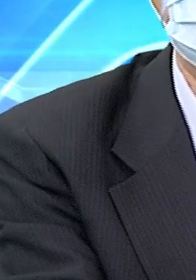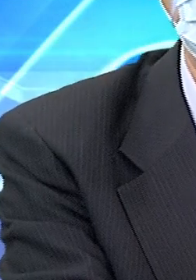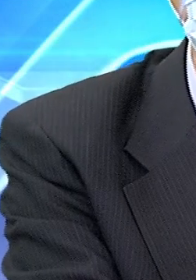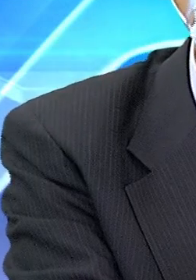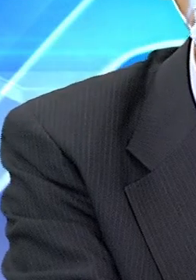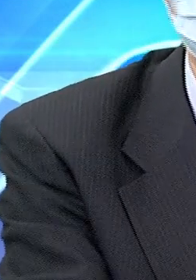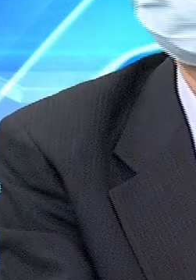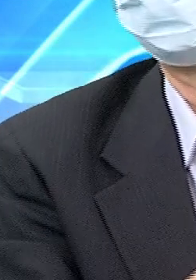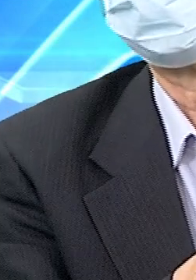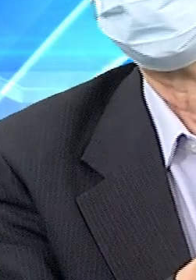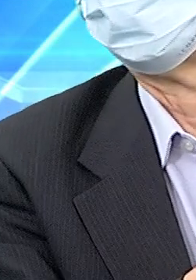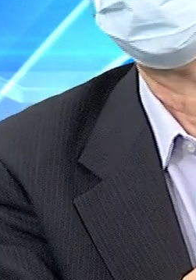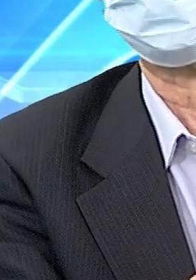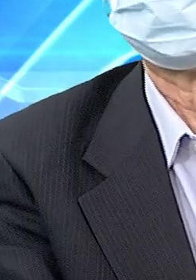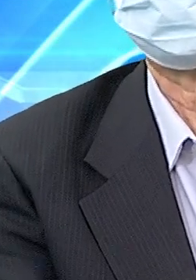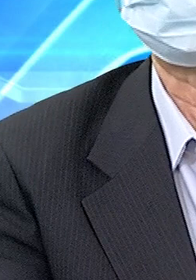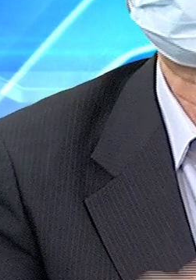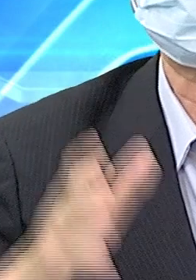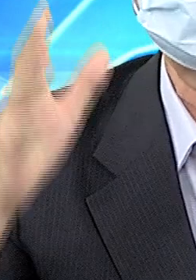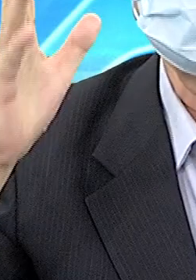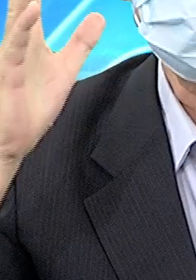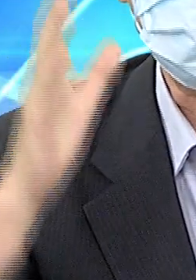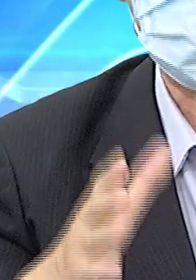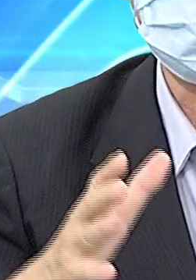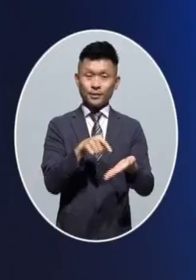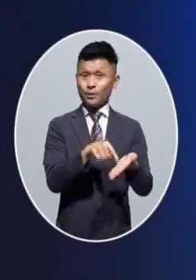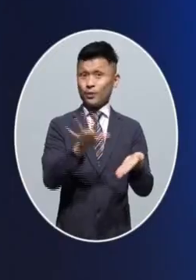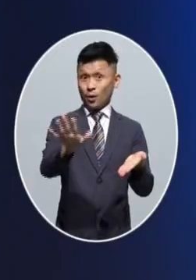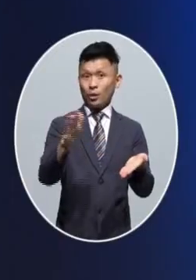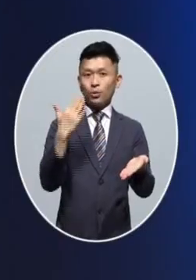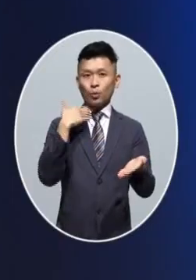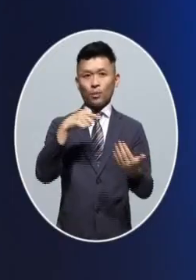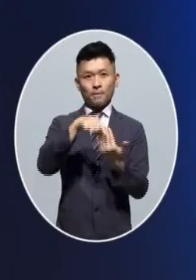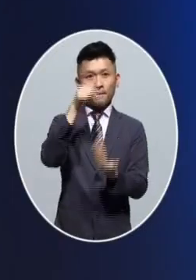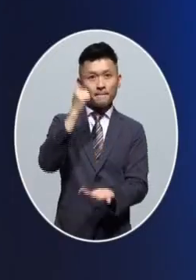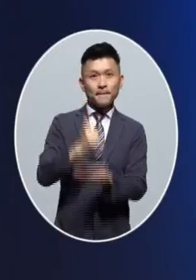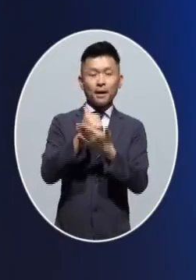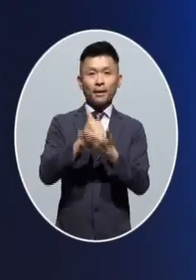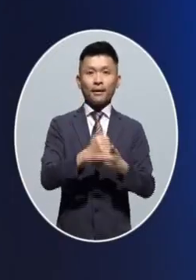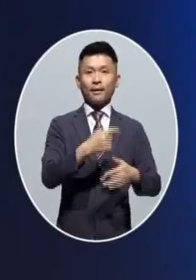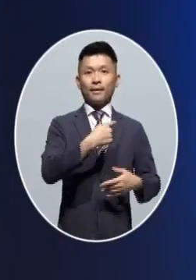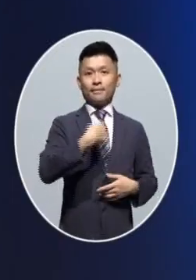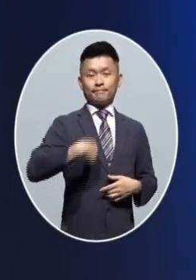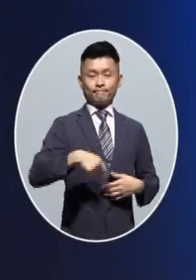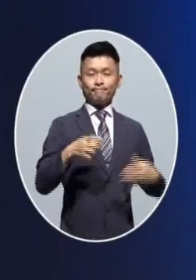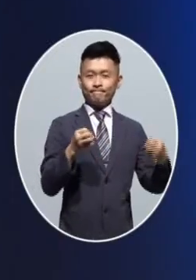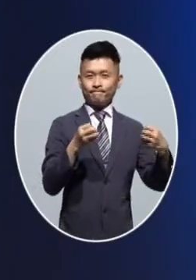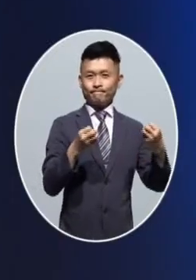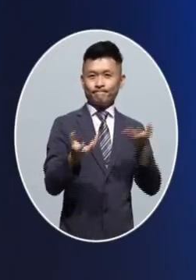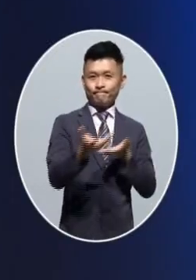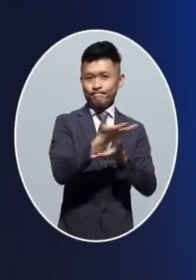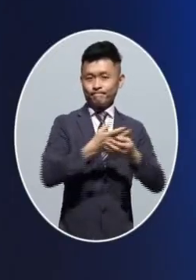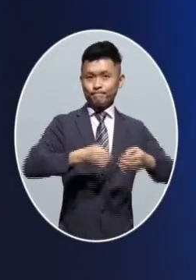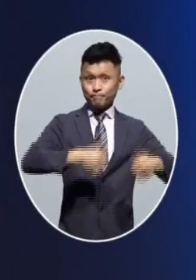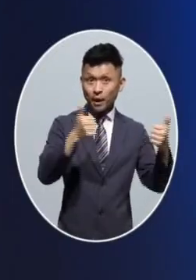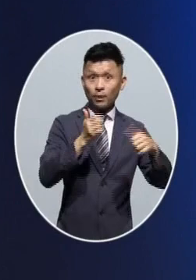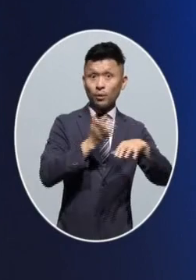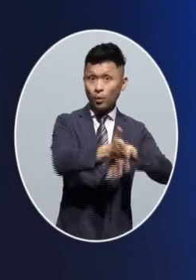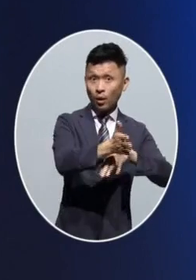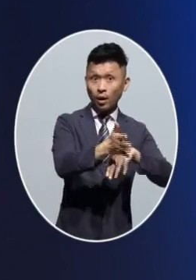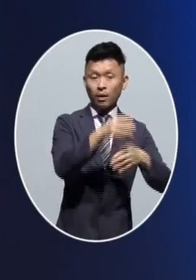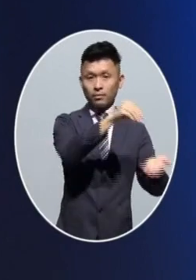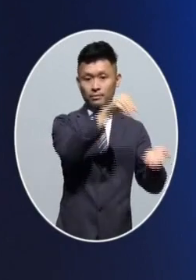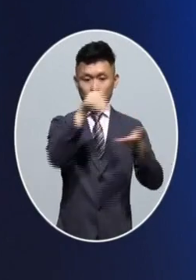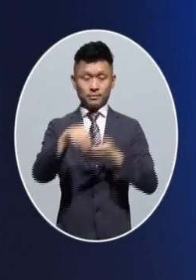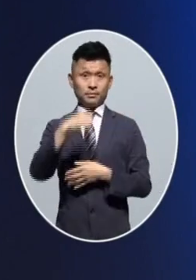让人很多人爱听的，我很爽，尤其是觉得民进党很阿爸的那些人，我这一点我也很支持。两